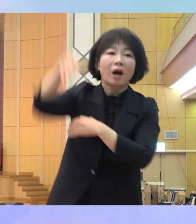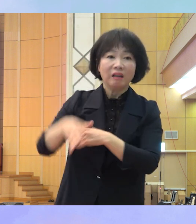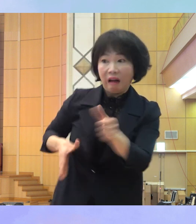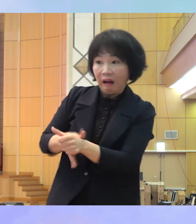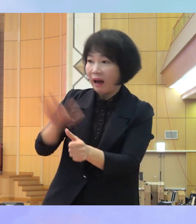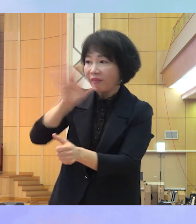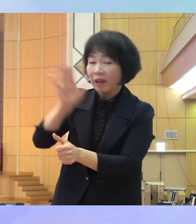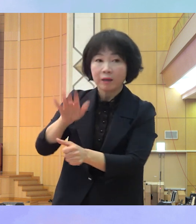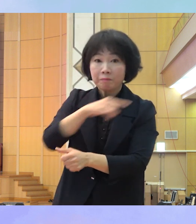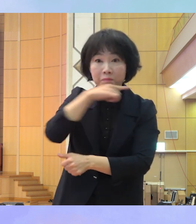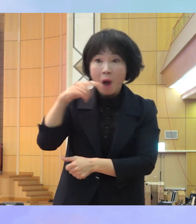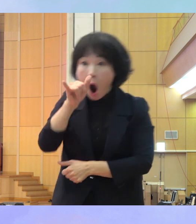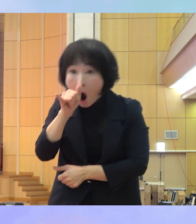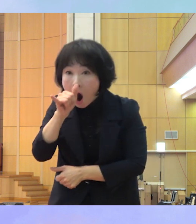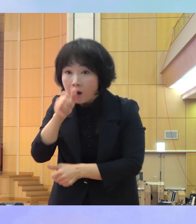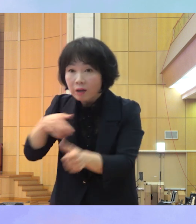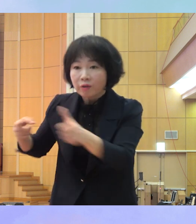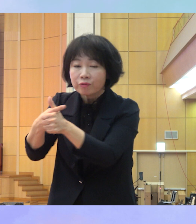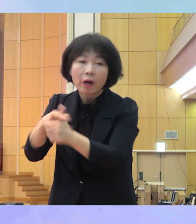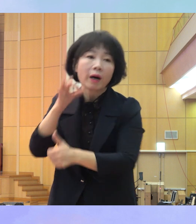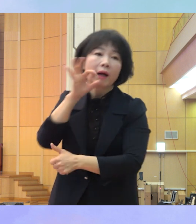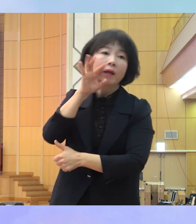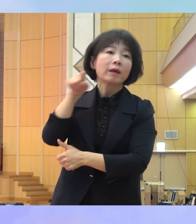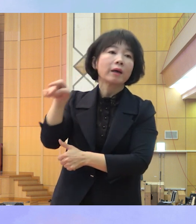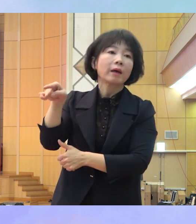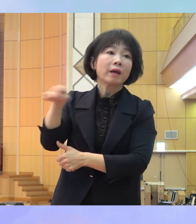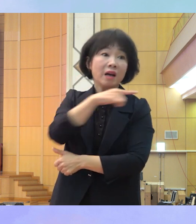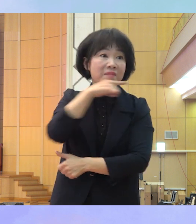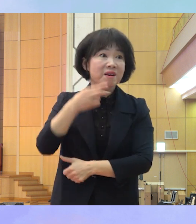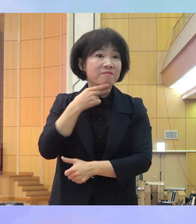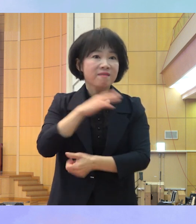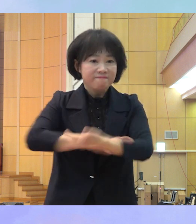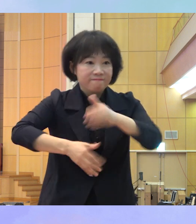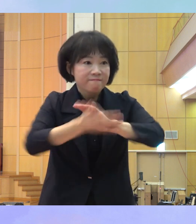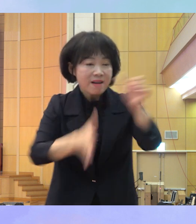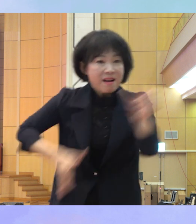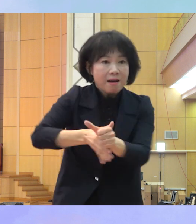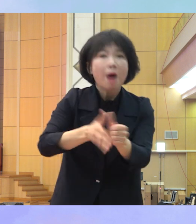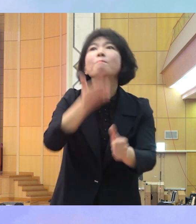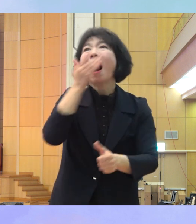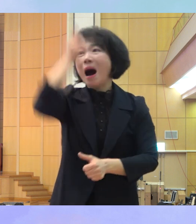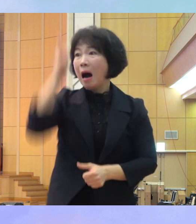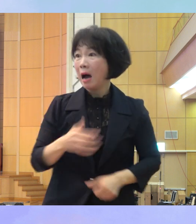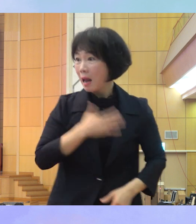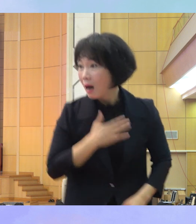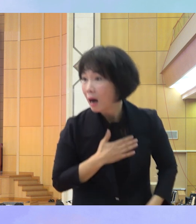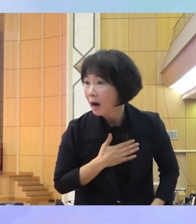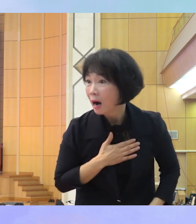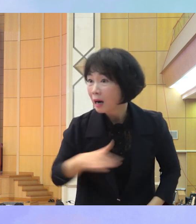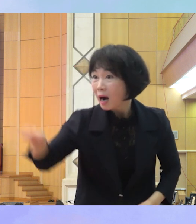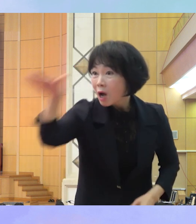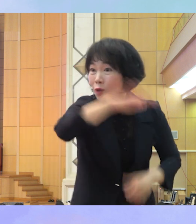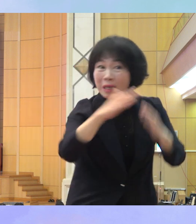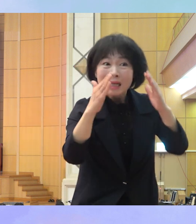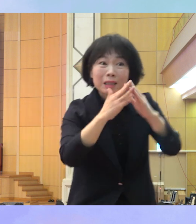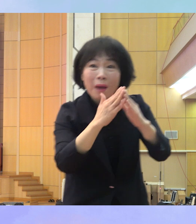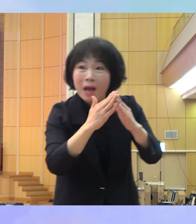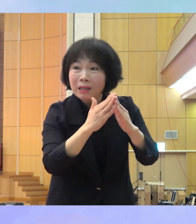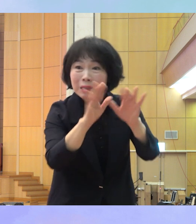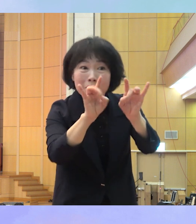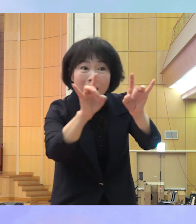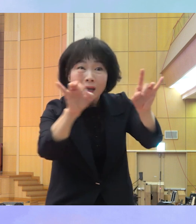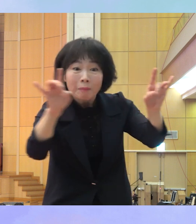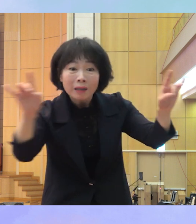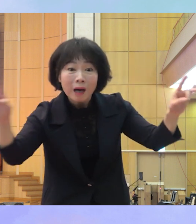것입니다. 그러니까 하나님께서 애굽의 장자를 치려고 할 때 집에 들어가면